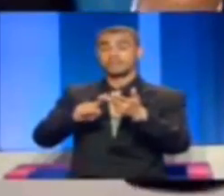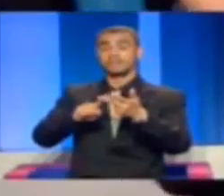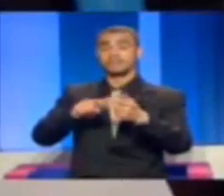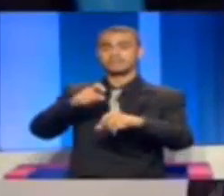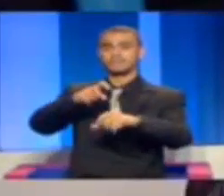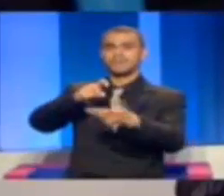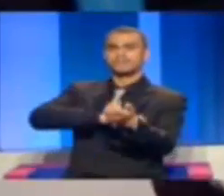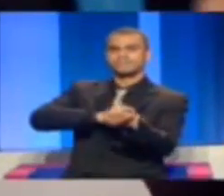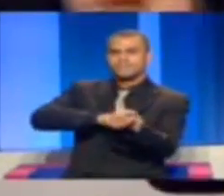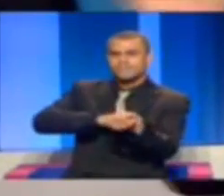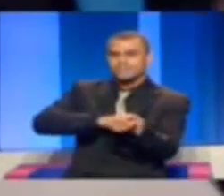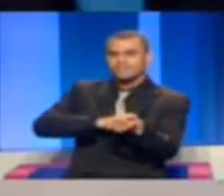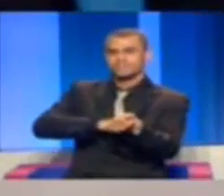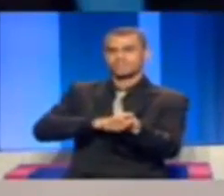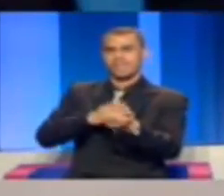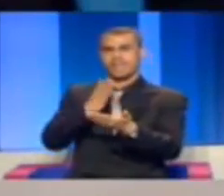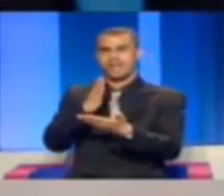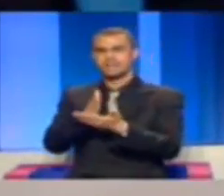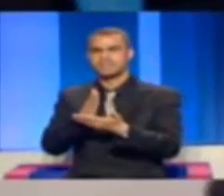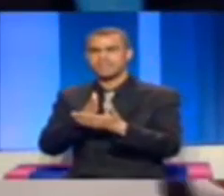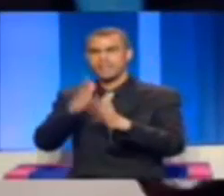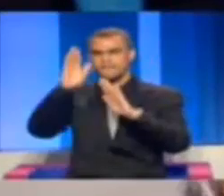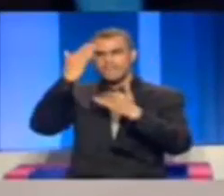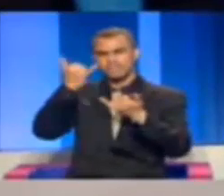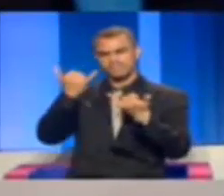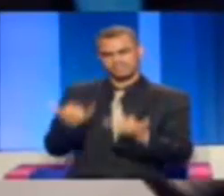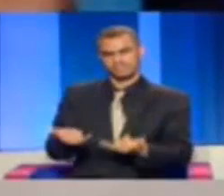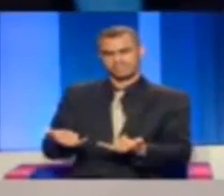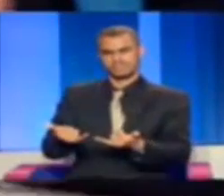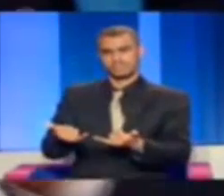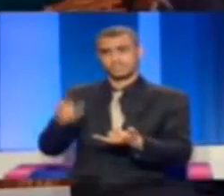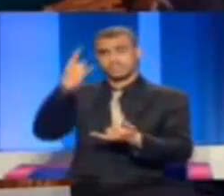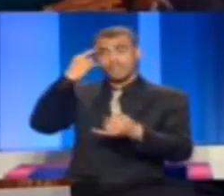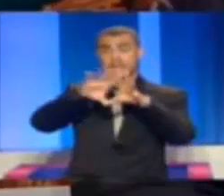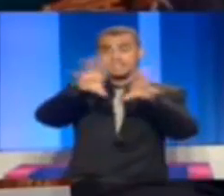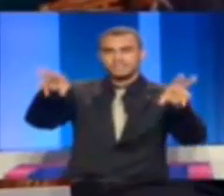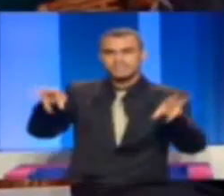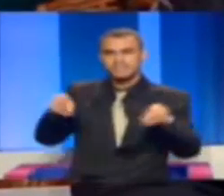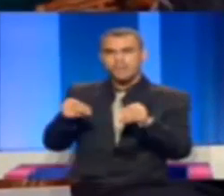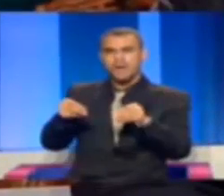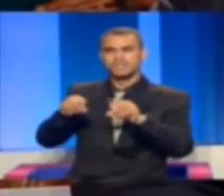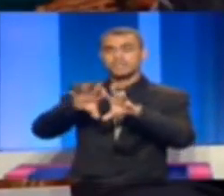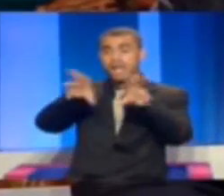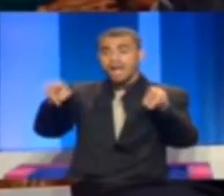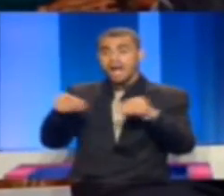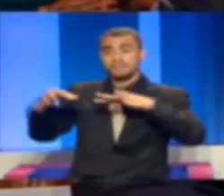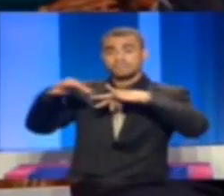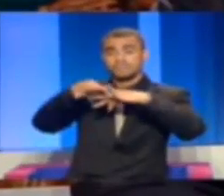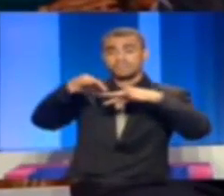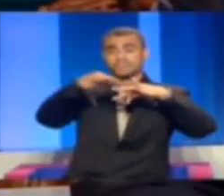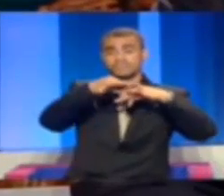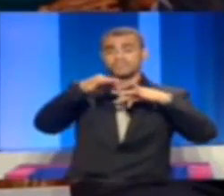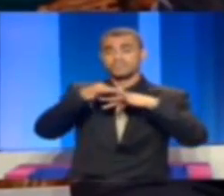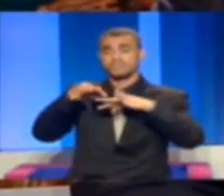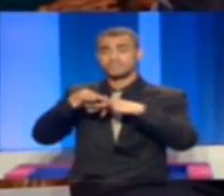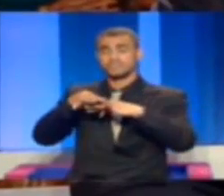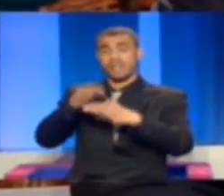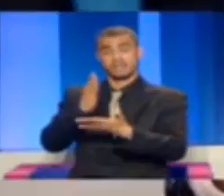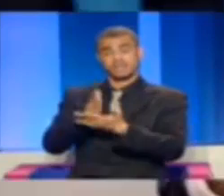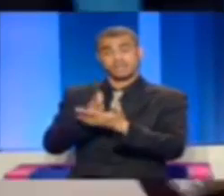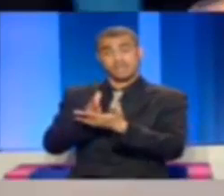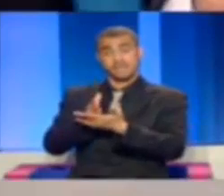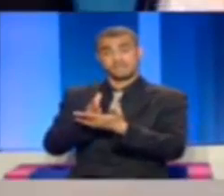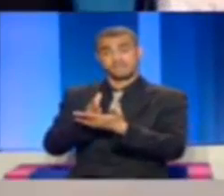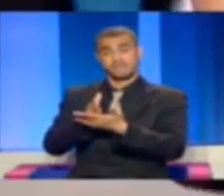الاسباب الوراثيه العائليه، وهذه الاسباب الوراثيه العائليه حنا في المغرب وفي جميع الدول العربيه كثير عندنا زواج الاقارب. هذا زواج الاقارب ما